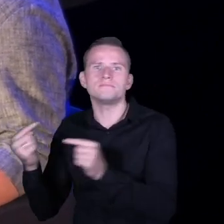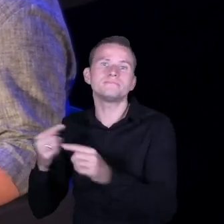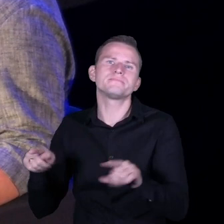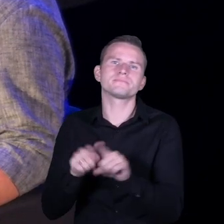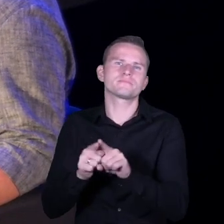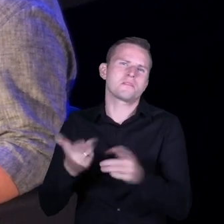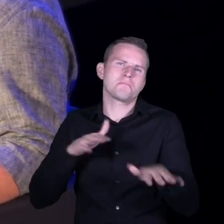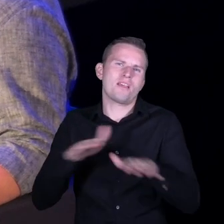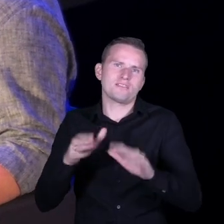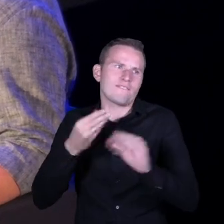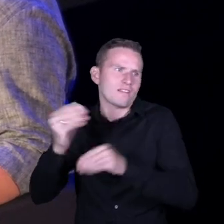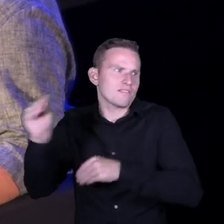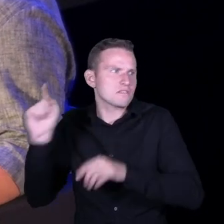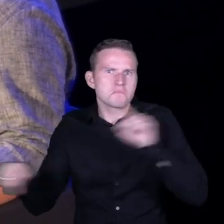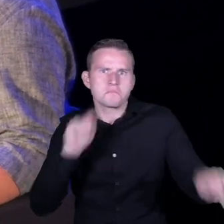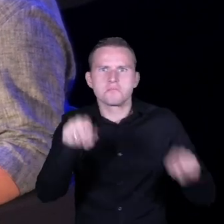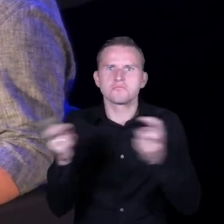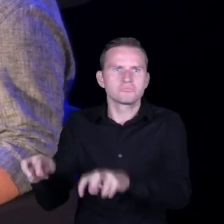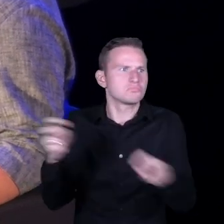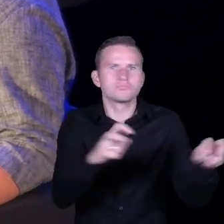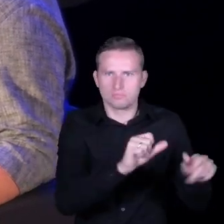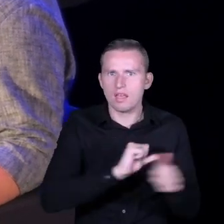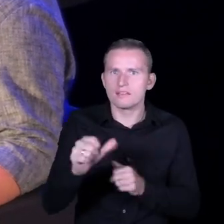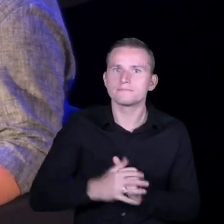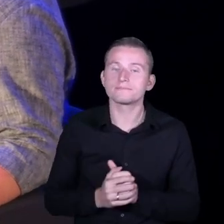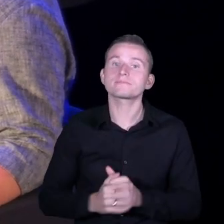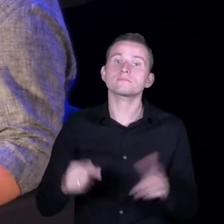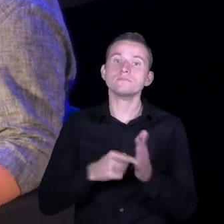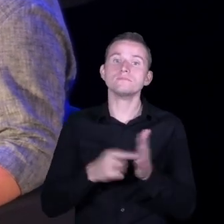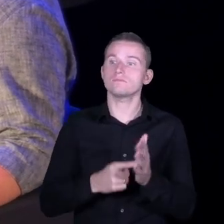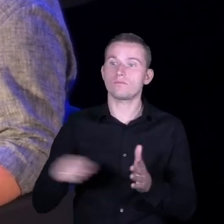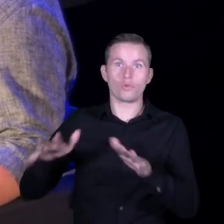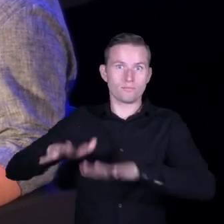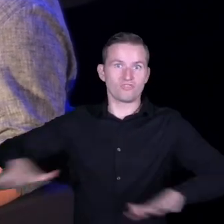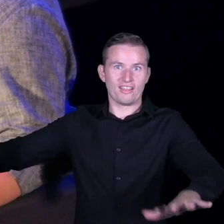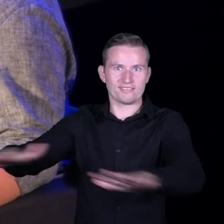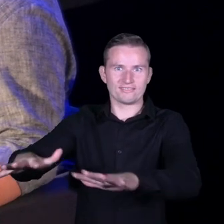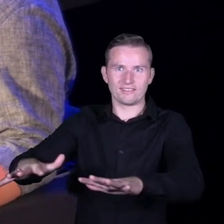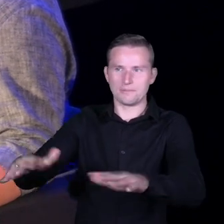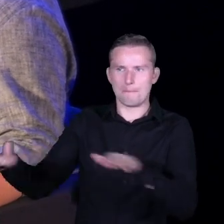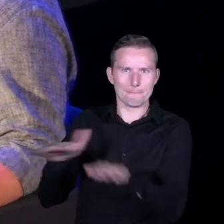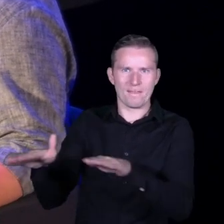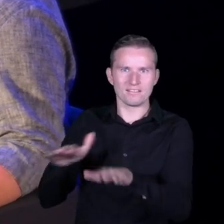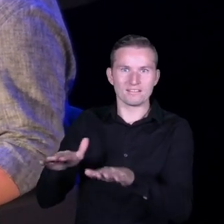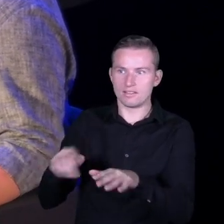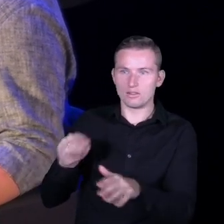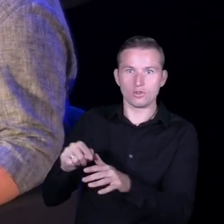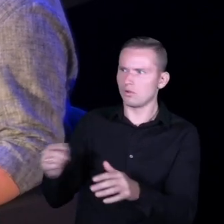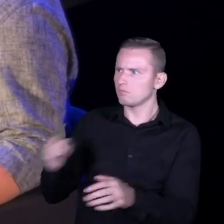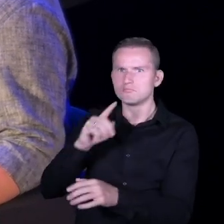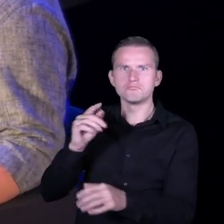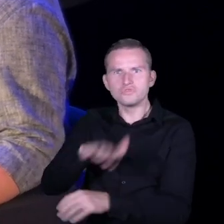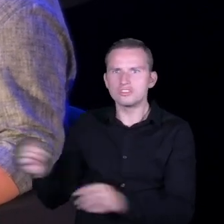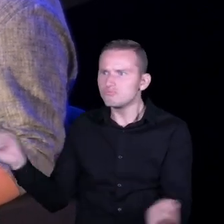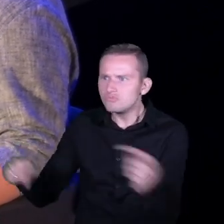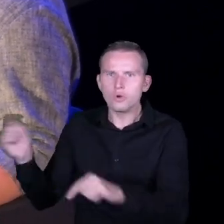one też i otworzenie tej przestrzeni dało nam też mnóstwo nowych inspiracji. Tak,